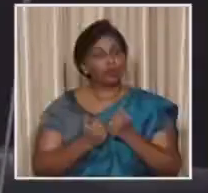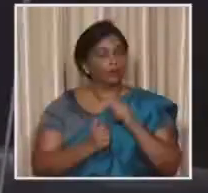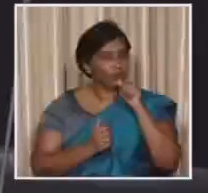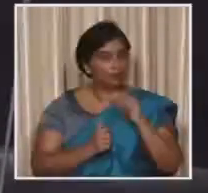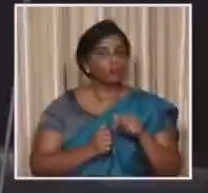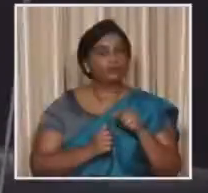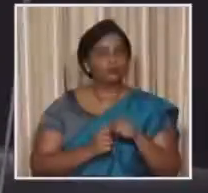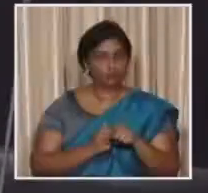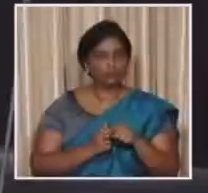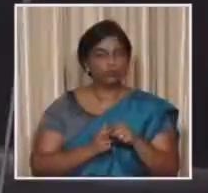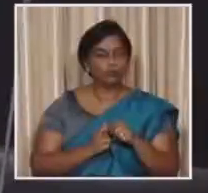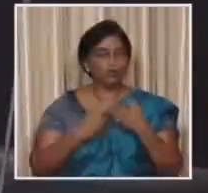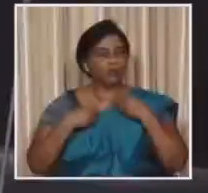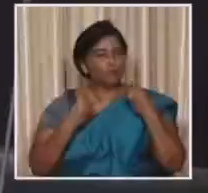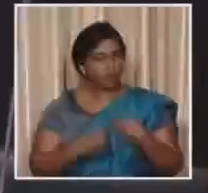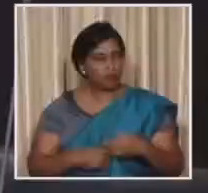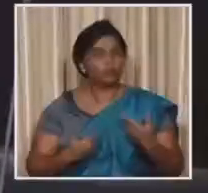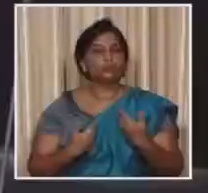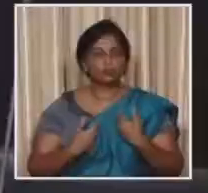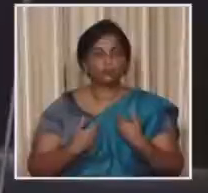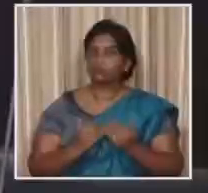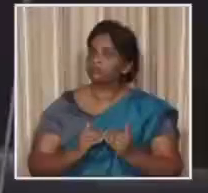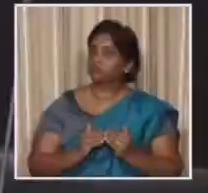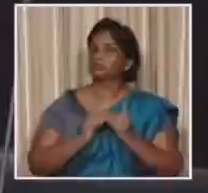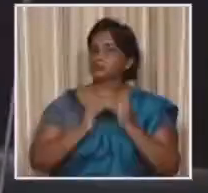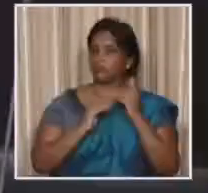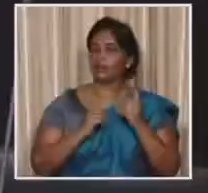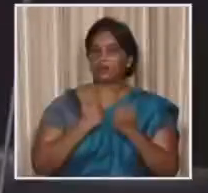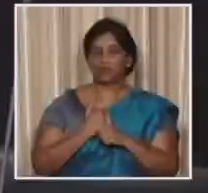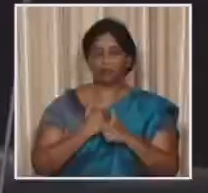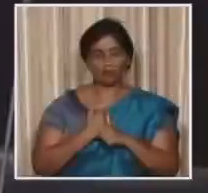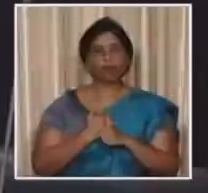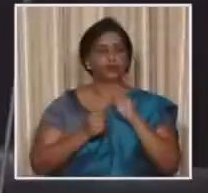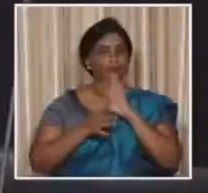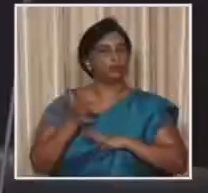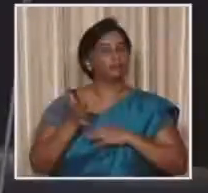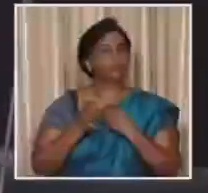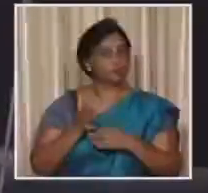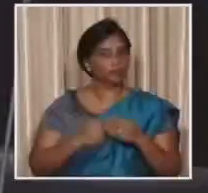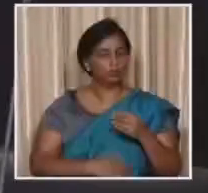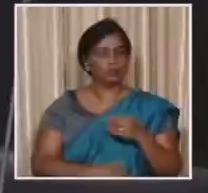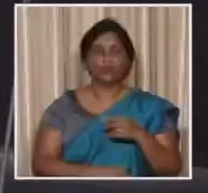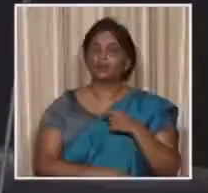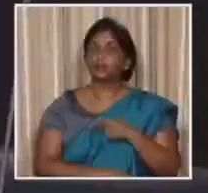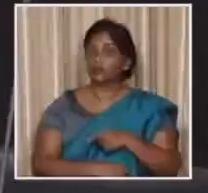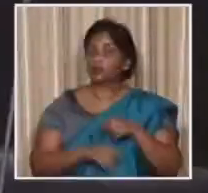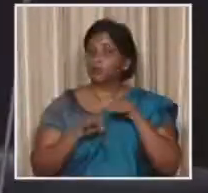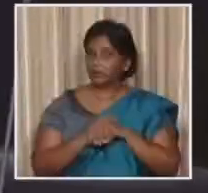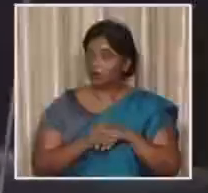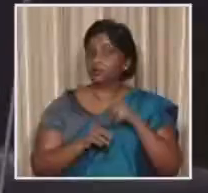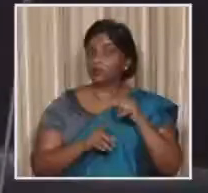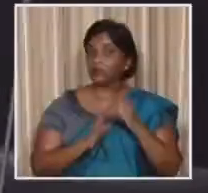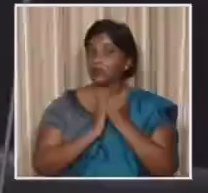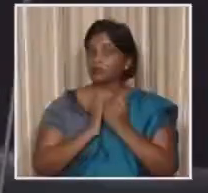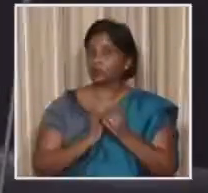මේ වැටුණ වලින් ගොඩේම සඳහා සකස් කරපු අයවැයක්. ඒ තුළ ඔවුන්ගේ